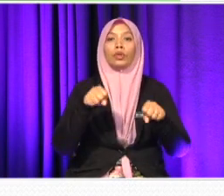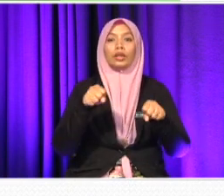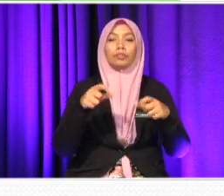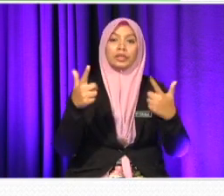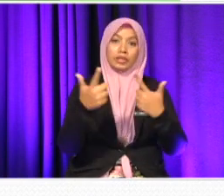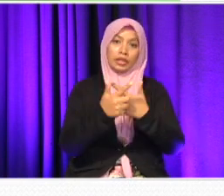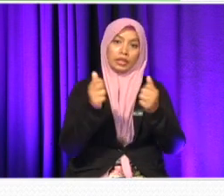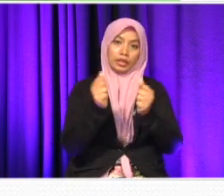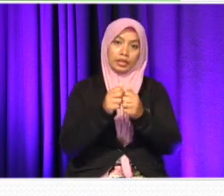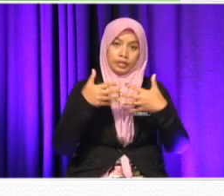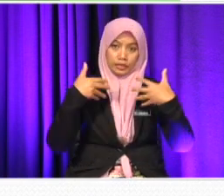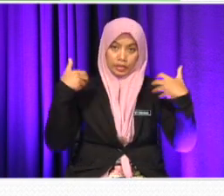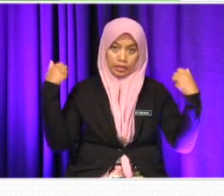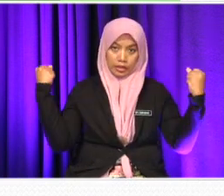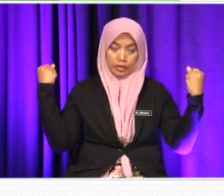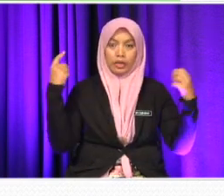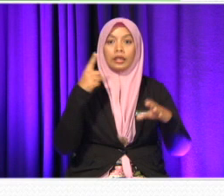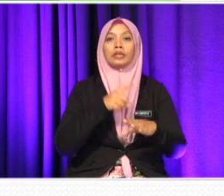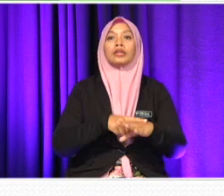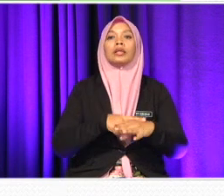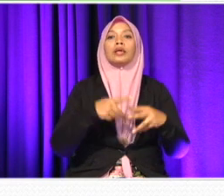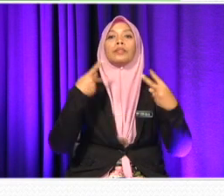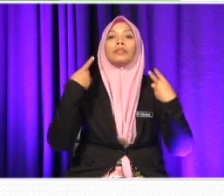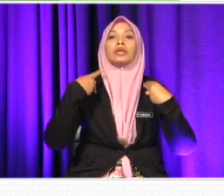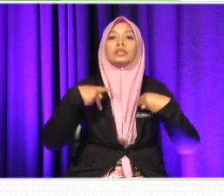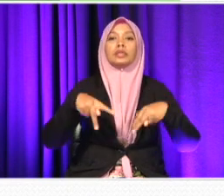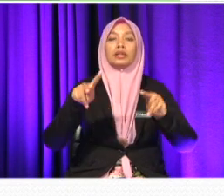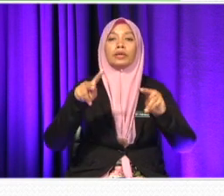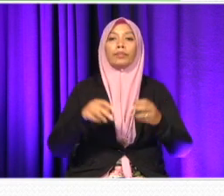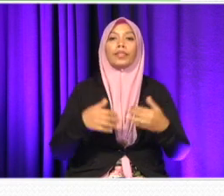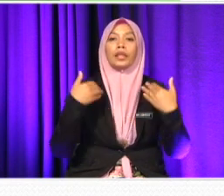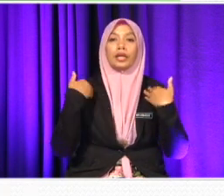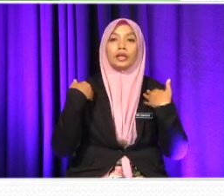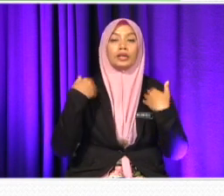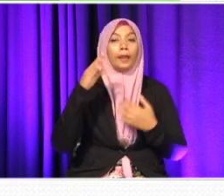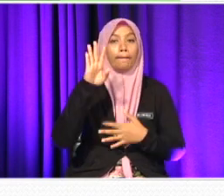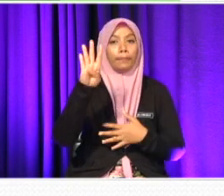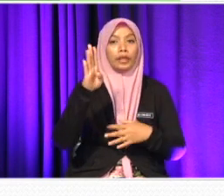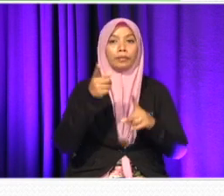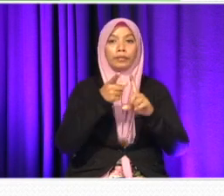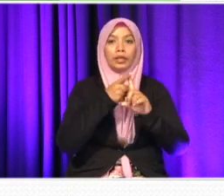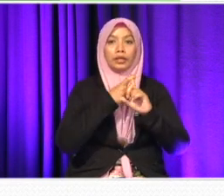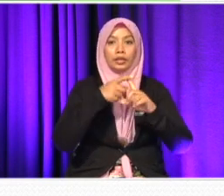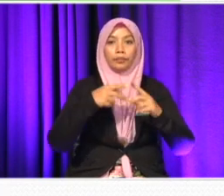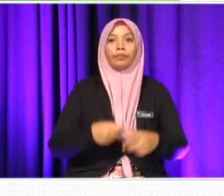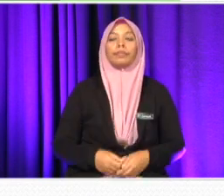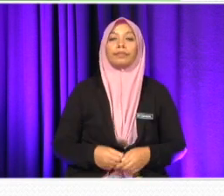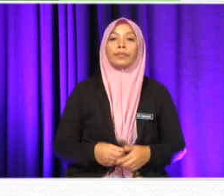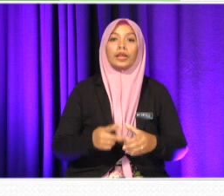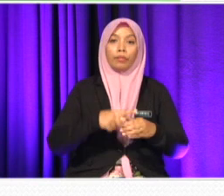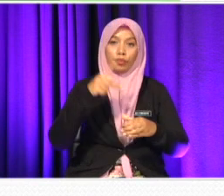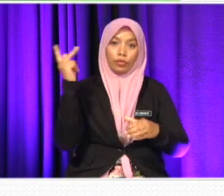sehat di pasaran banyak ada 4 Ahmad itu apa dia produk promosi